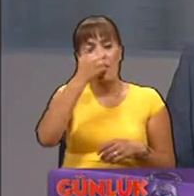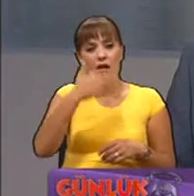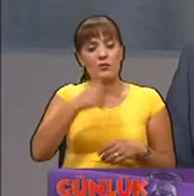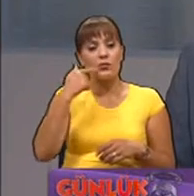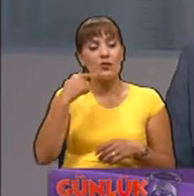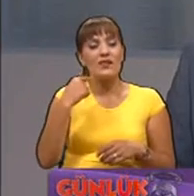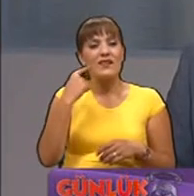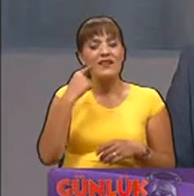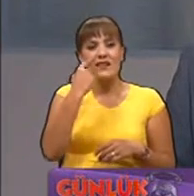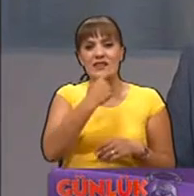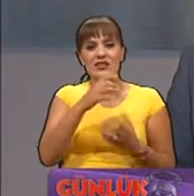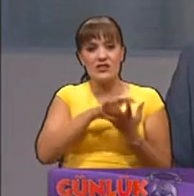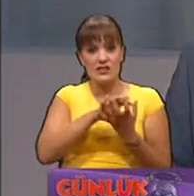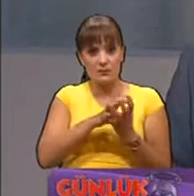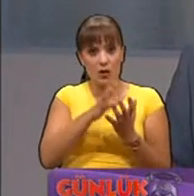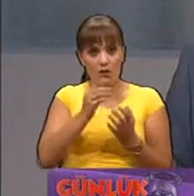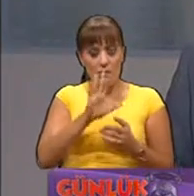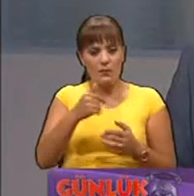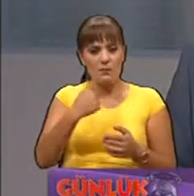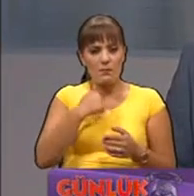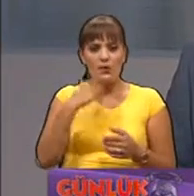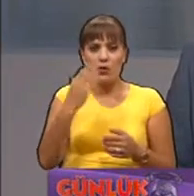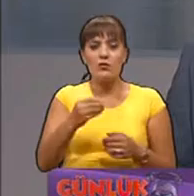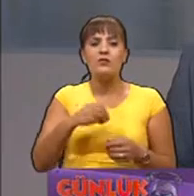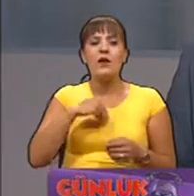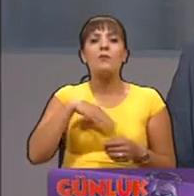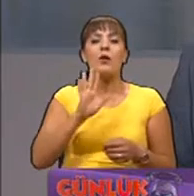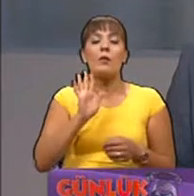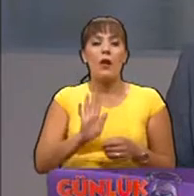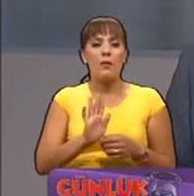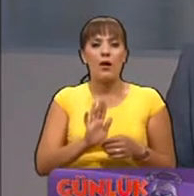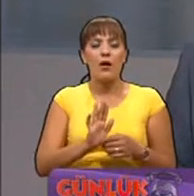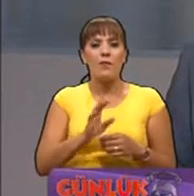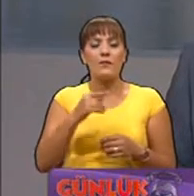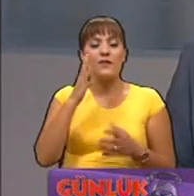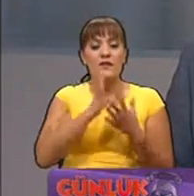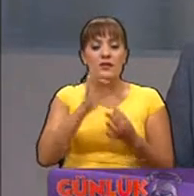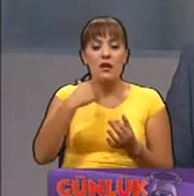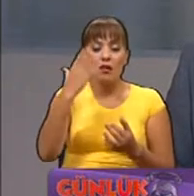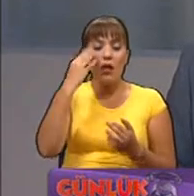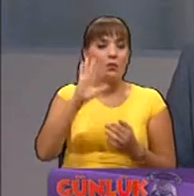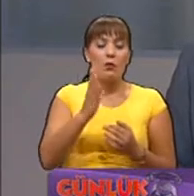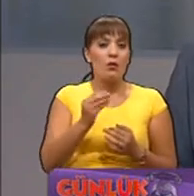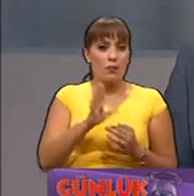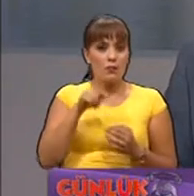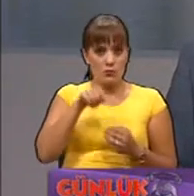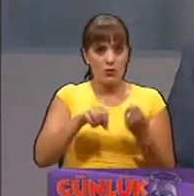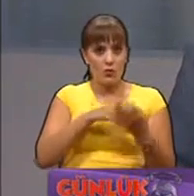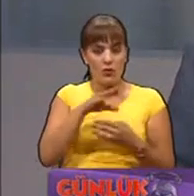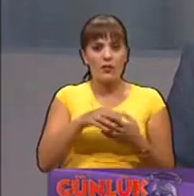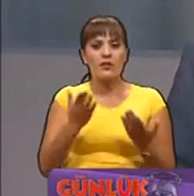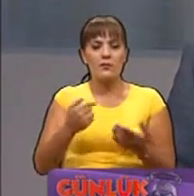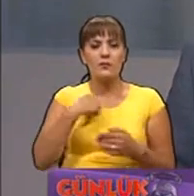kanamalar bu diş sıkmasından olabilir mi? Yani ben de olduğunu zannetmiyorum ama İnsan fark etmeyebilir mi acaba bu